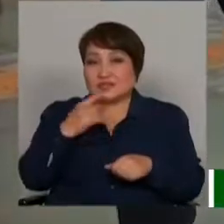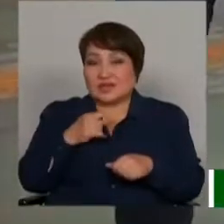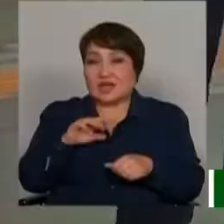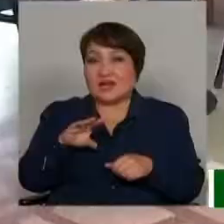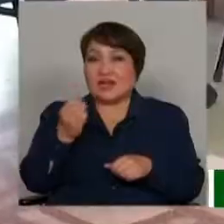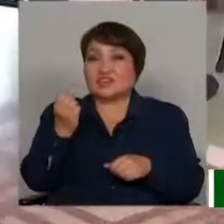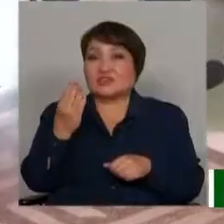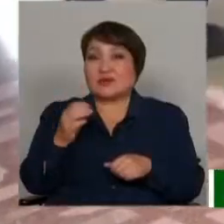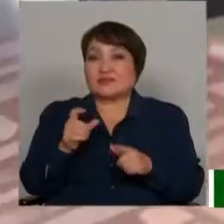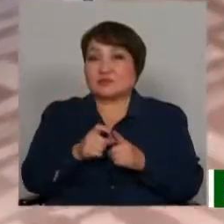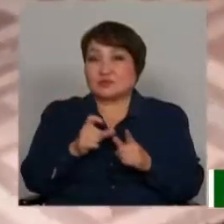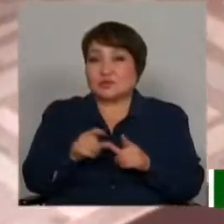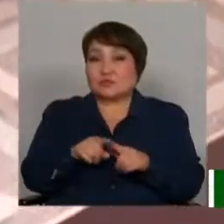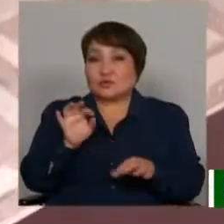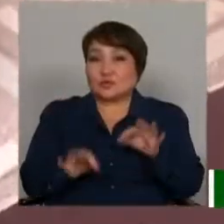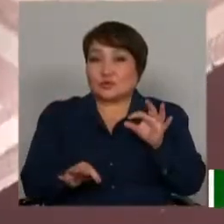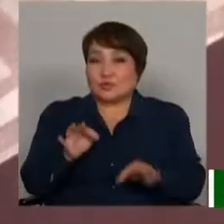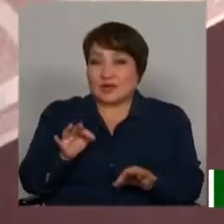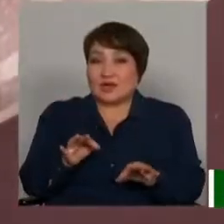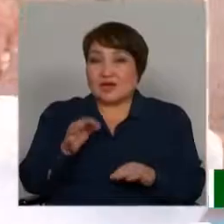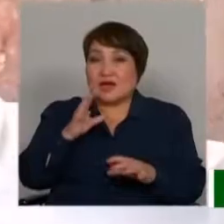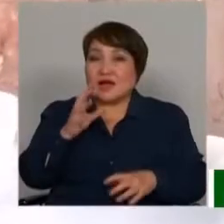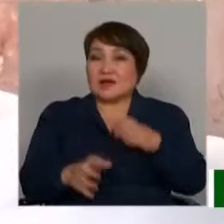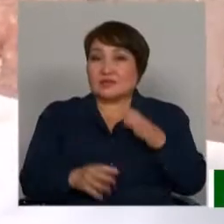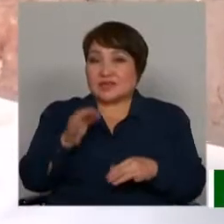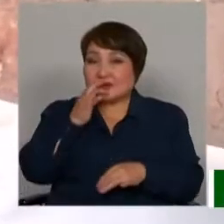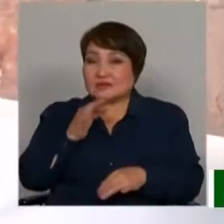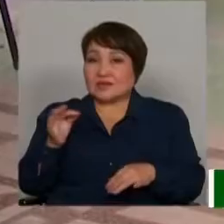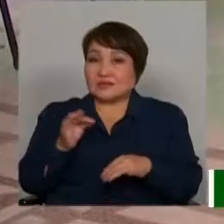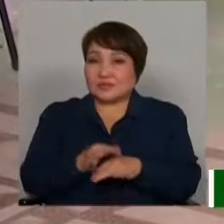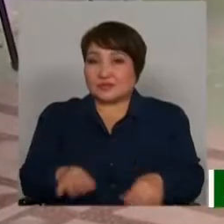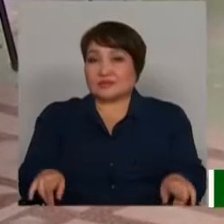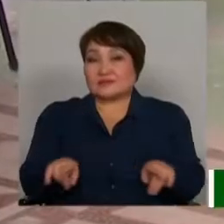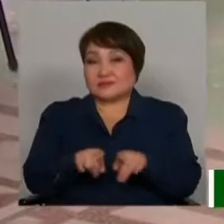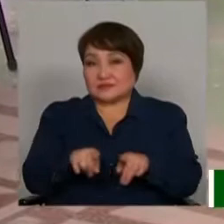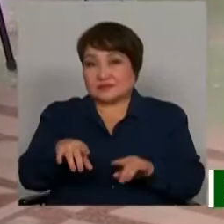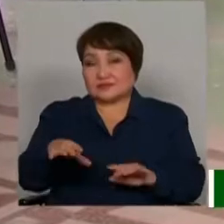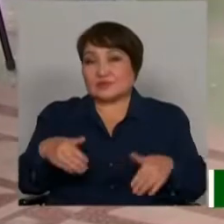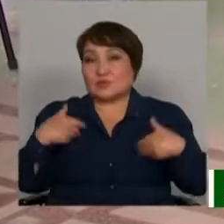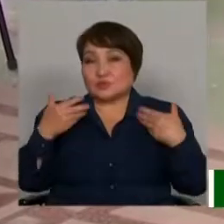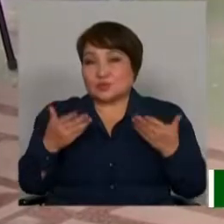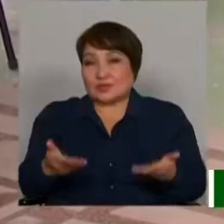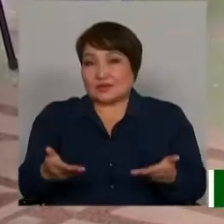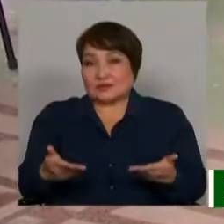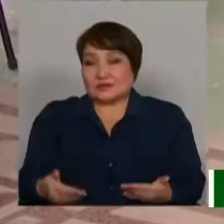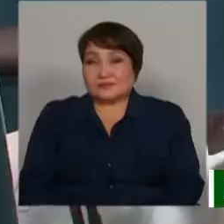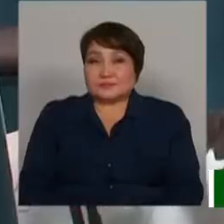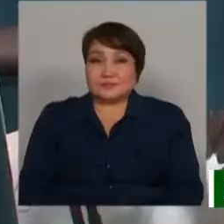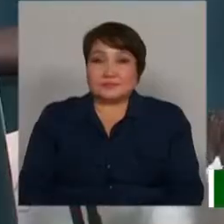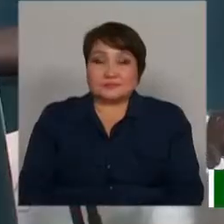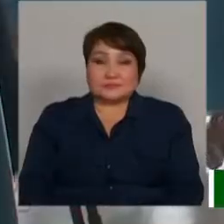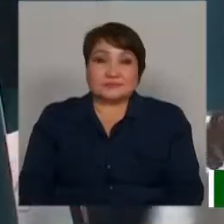бұл норма әлемдік тәжірибе негізінде ұсынылған. Қамшат Мұхамеджан, Данияр Омар, Ринат Өтеев, Алматы